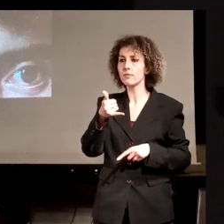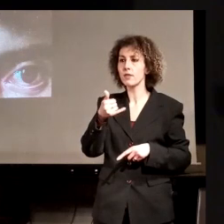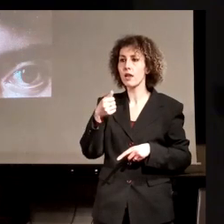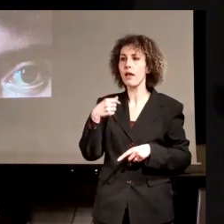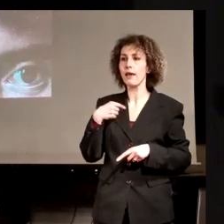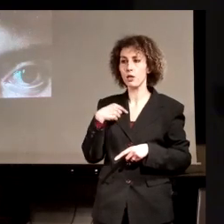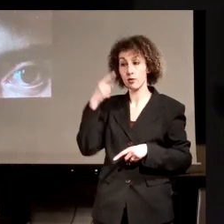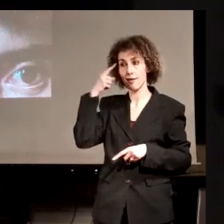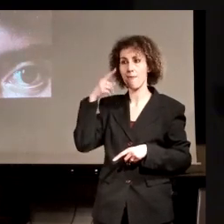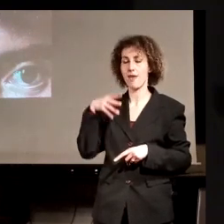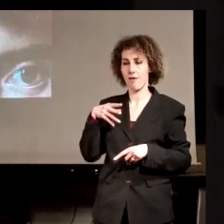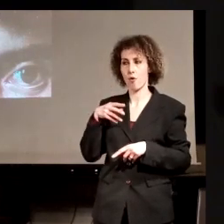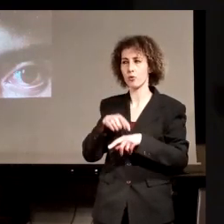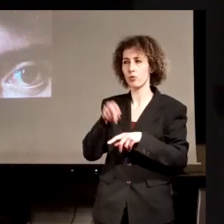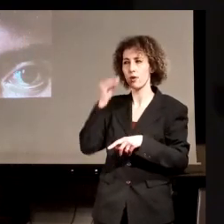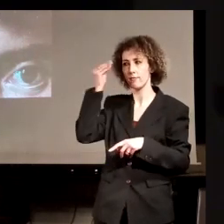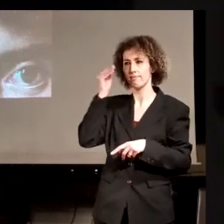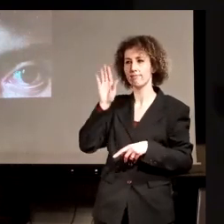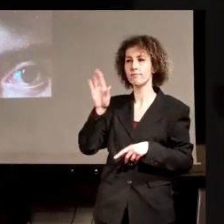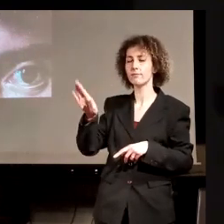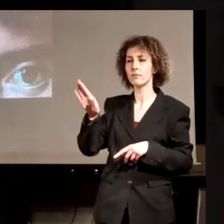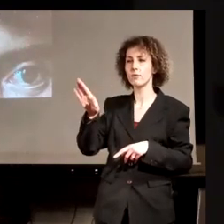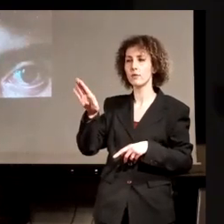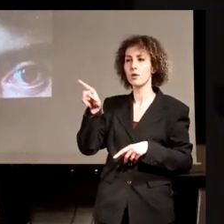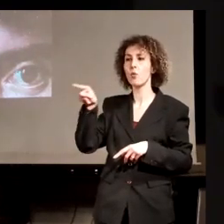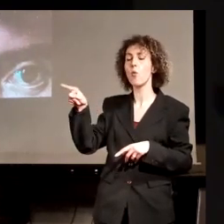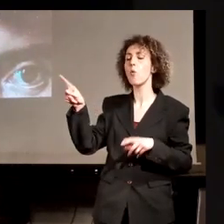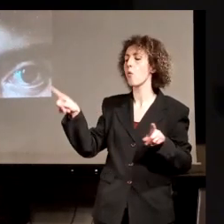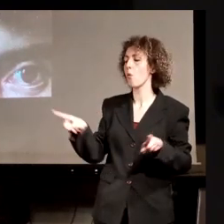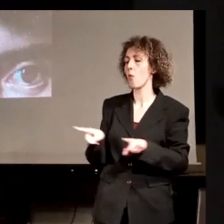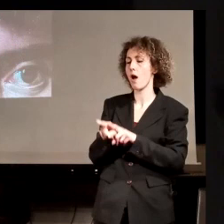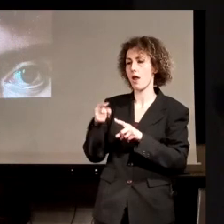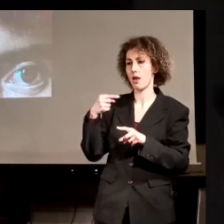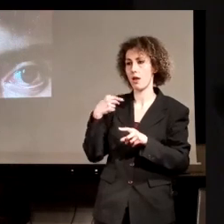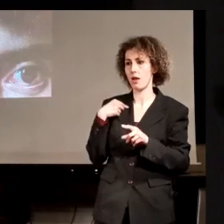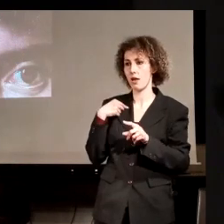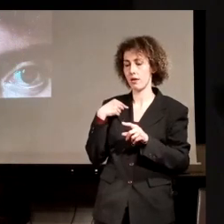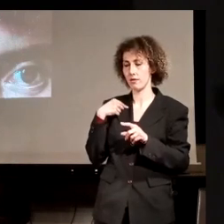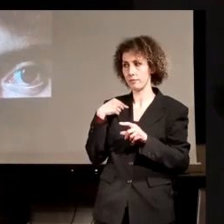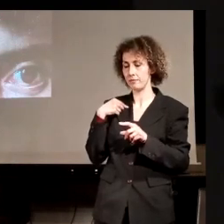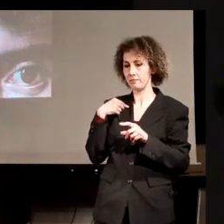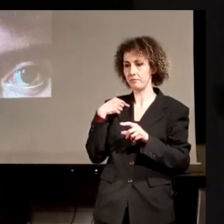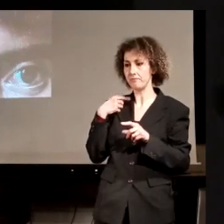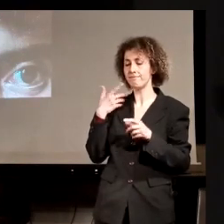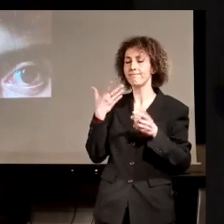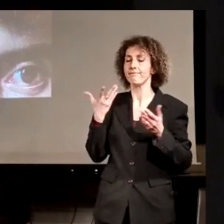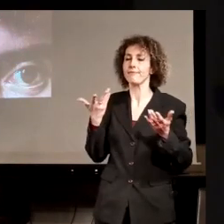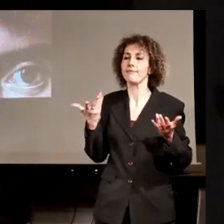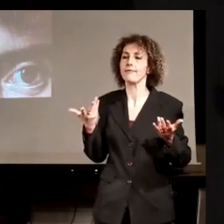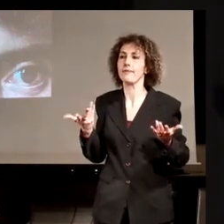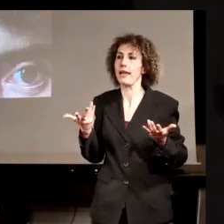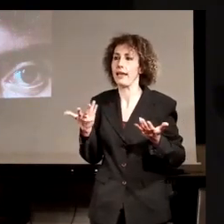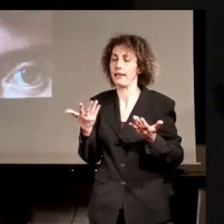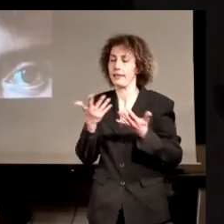devo cosa gli passava per la mente come lui sapeva cosa passava per la mia scattata comunque l'ipotesi